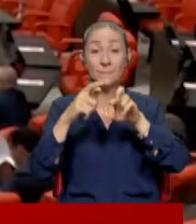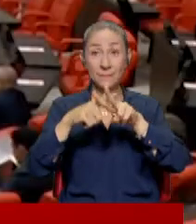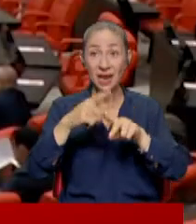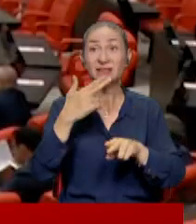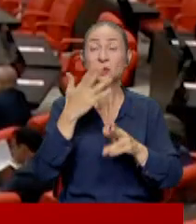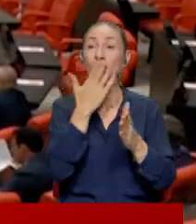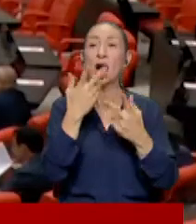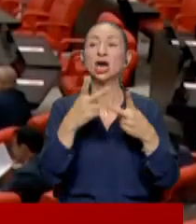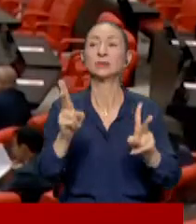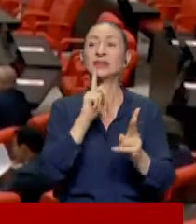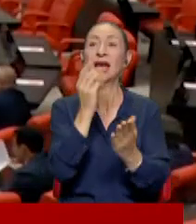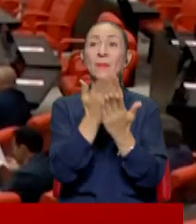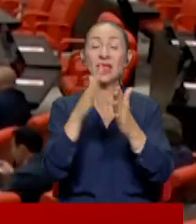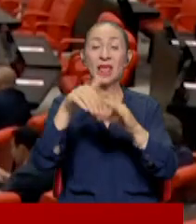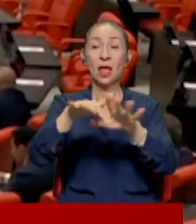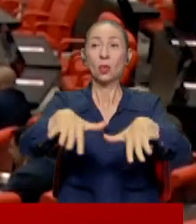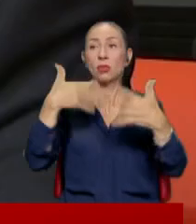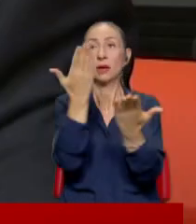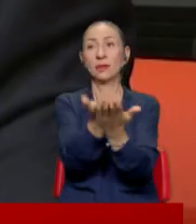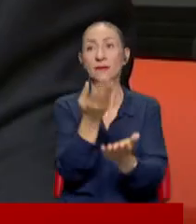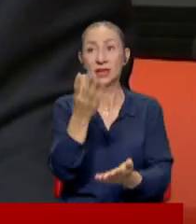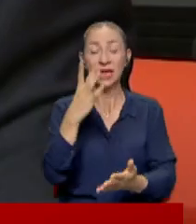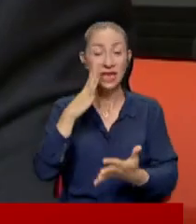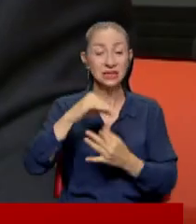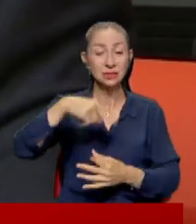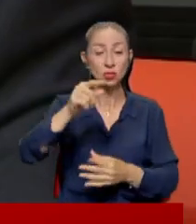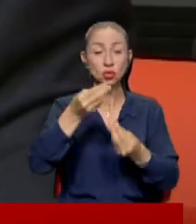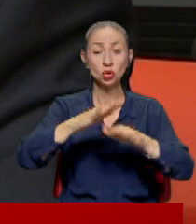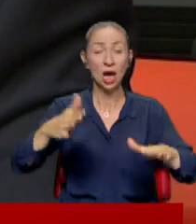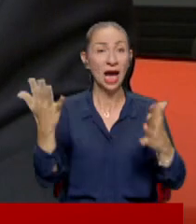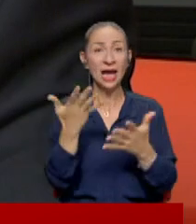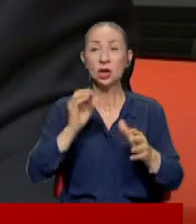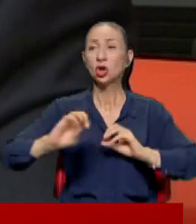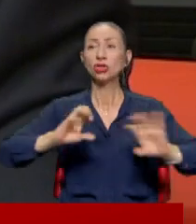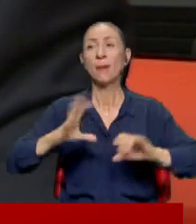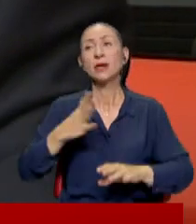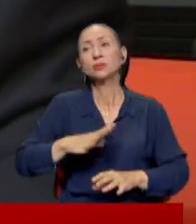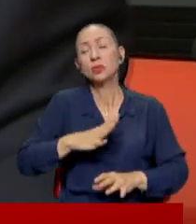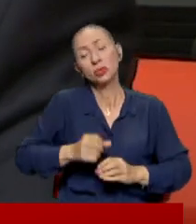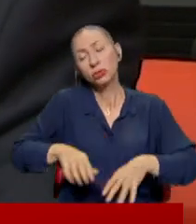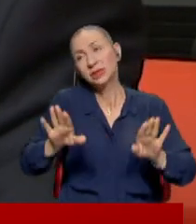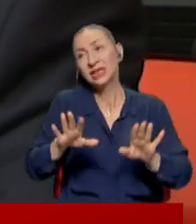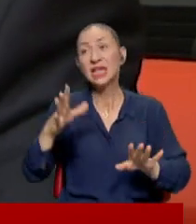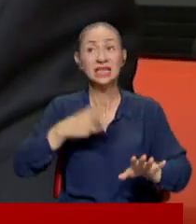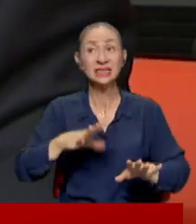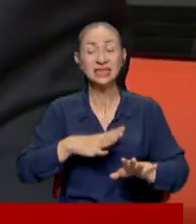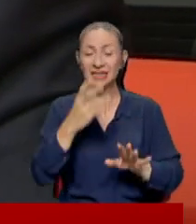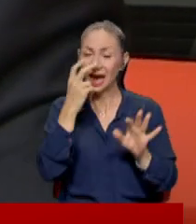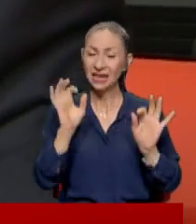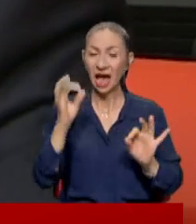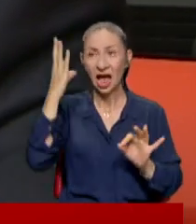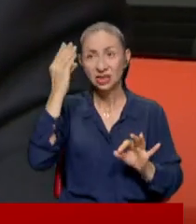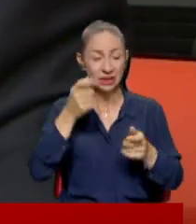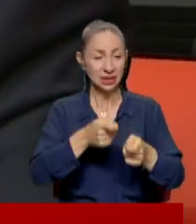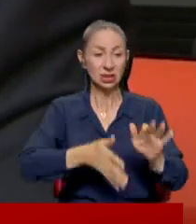kız okullarının açılması talebini genel kurulda dile getirdi. İnsanımız çocuğunu hangisine göndermek istiyorsa göndersin. İstediği hassasiyet ve